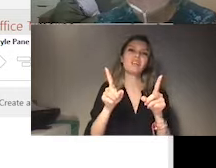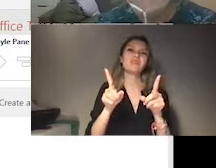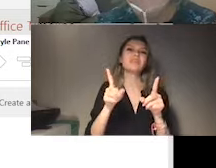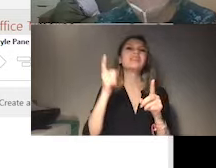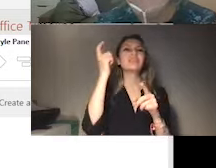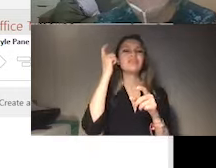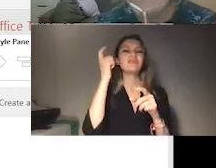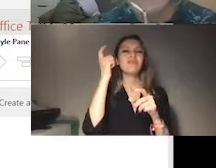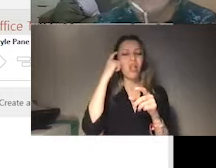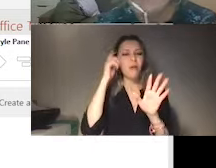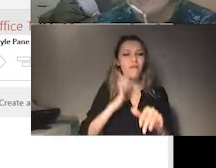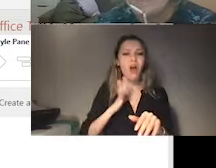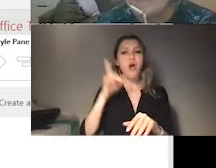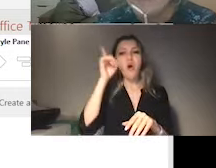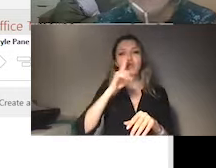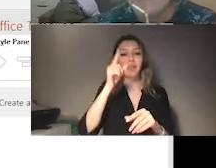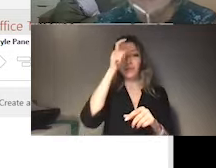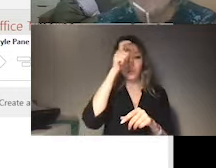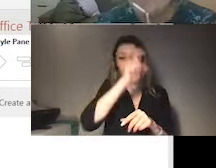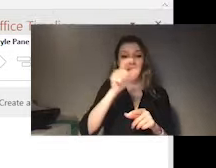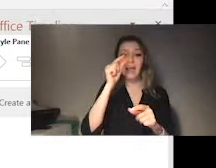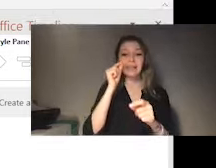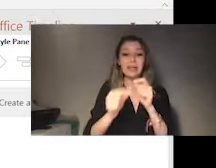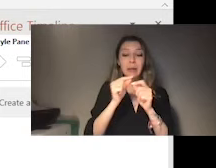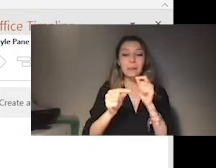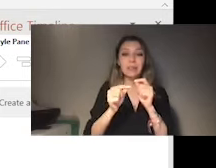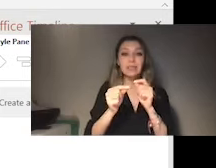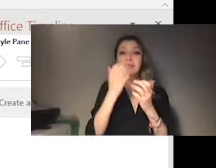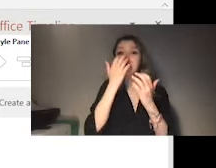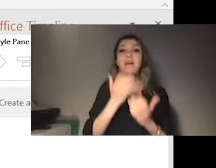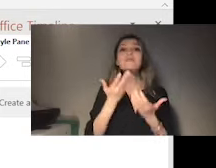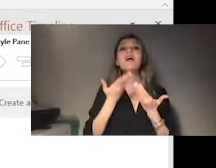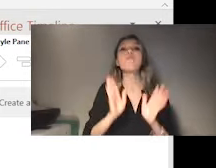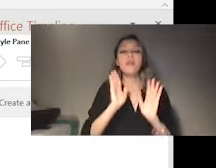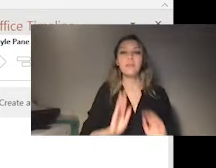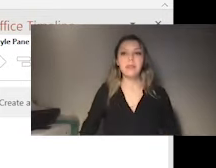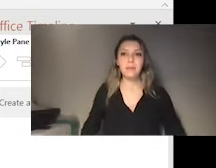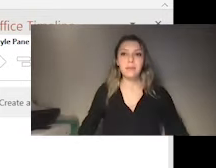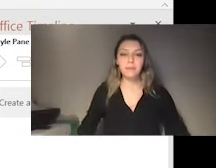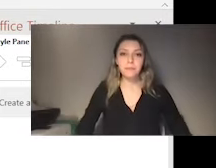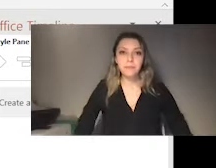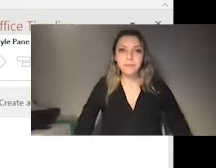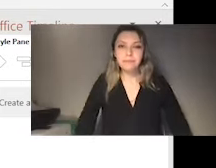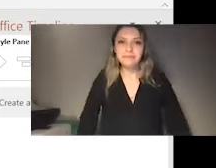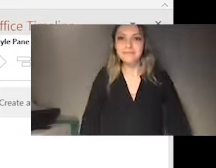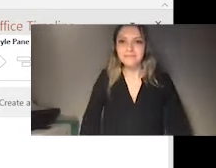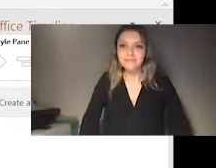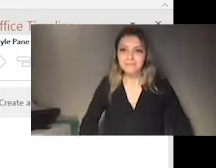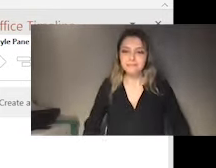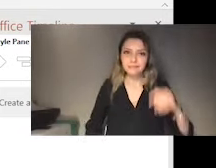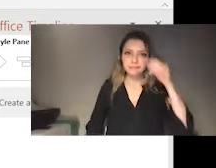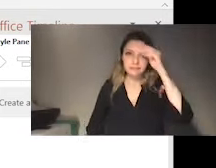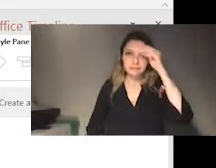tavsiyeler de kategorik olarak bu 163'ün dışında bırakıldı. Hızlı mı konuşuyorum? Yok hayır, slide'ları